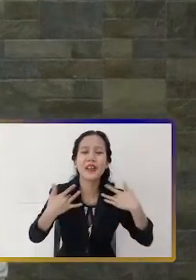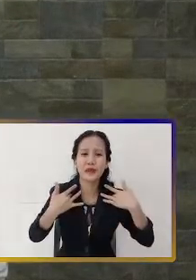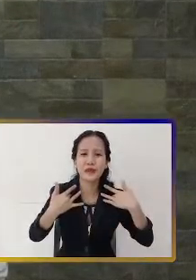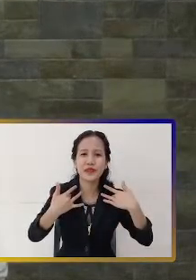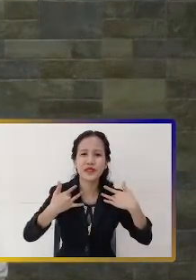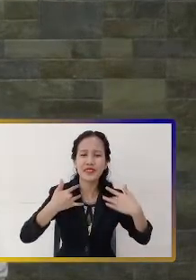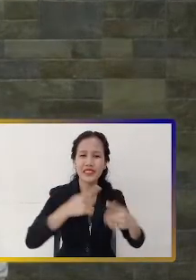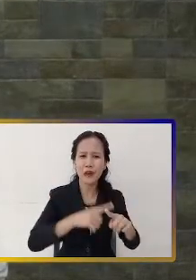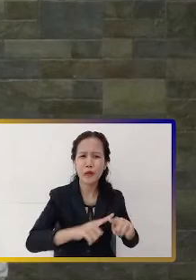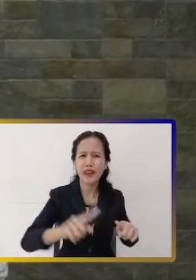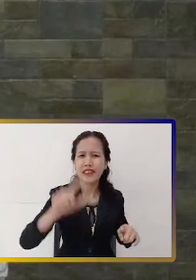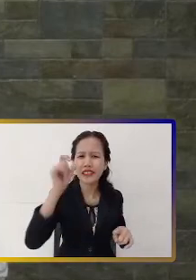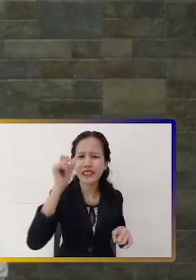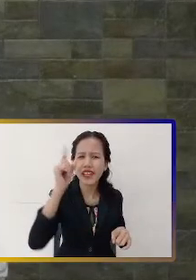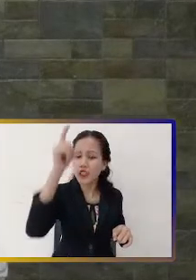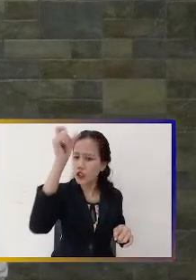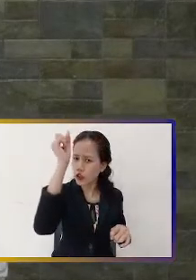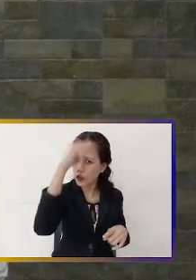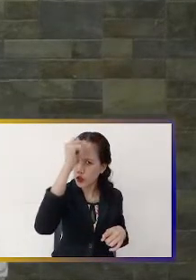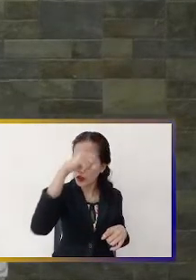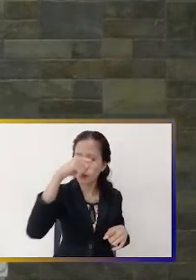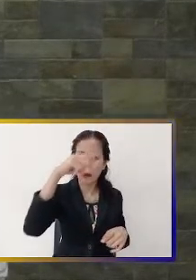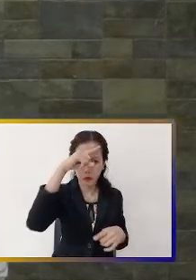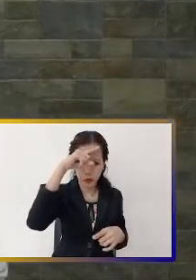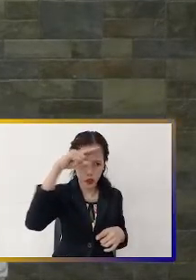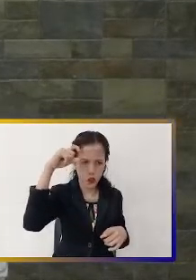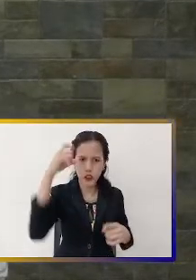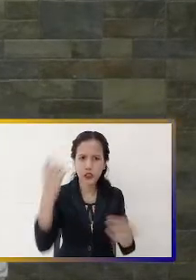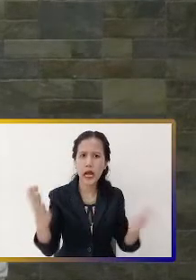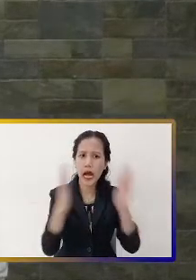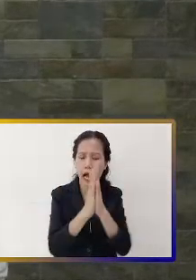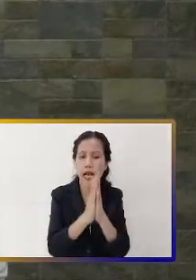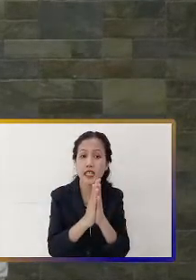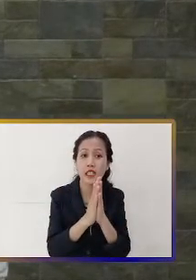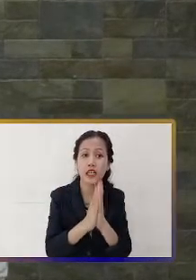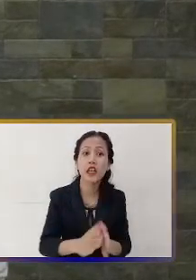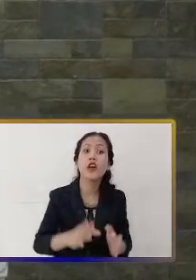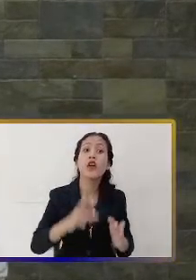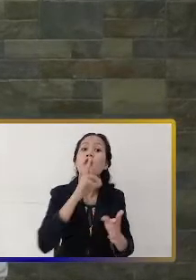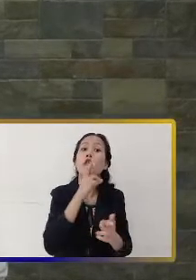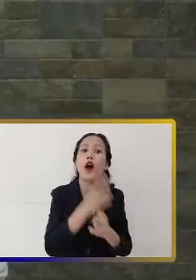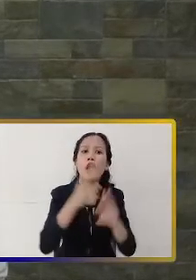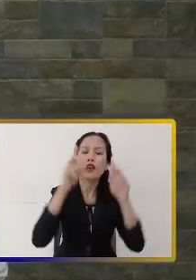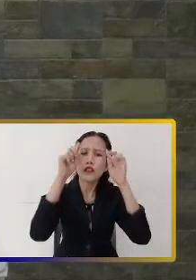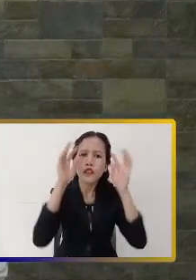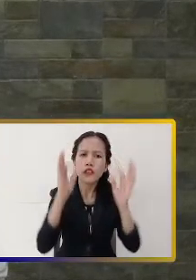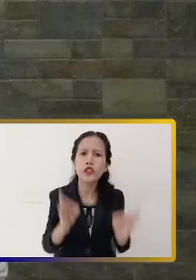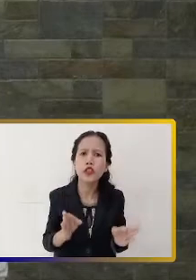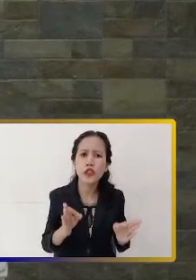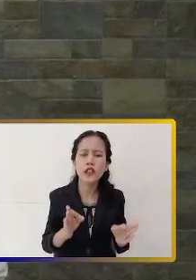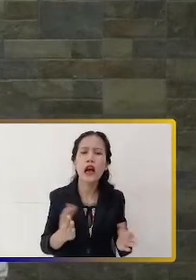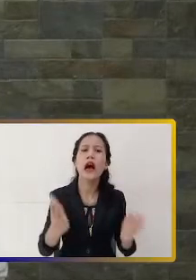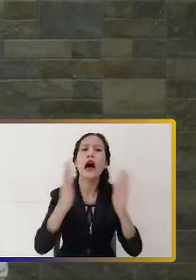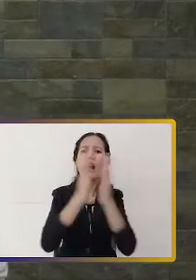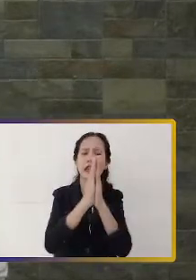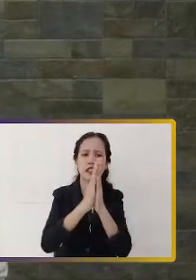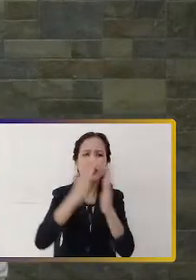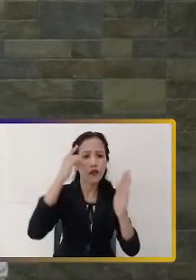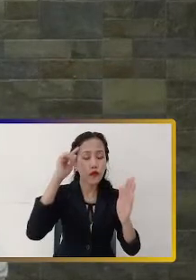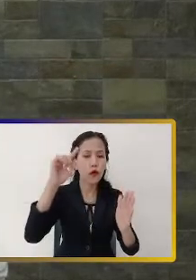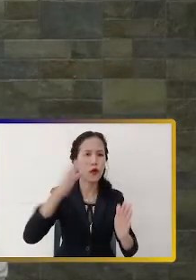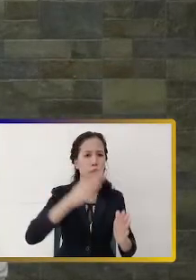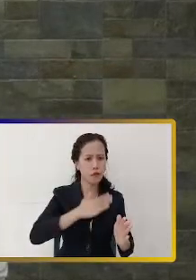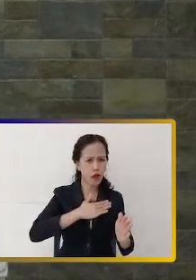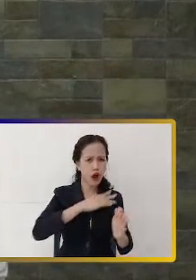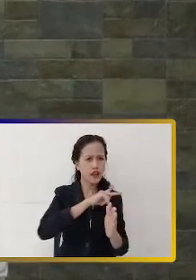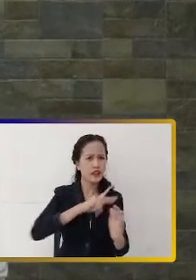sapagkat hiningi mo ang tamang decision pag-judge sa aking mga tao, you ask for my kingdom, you